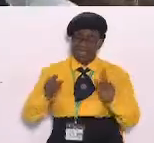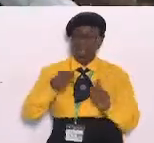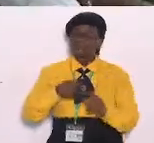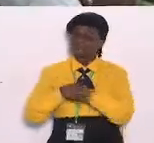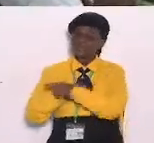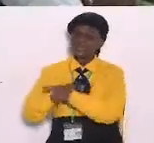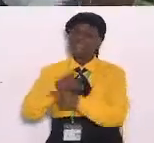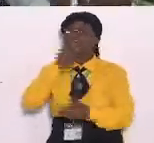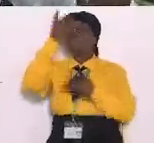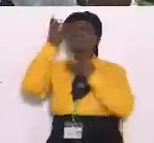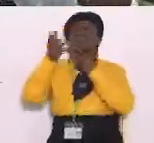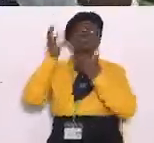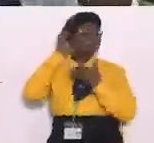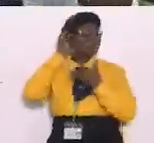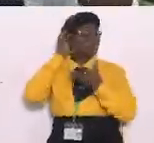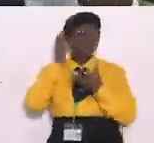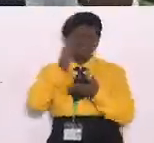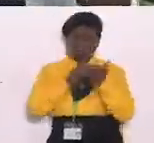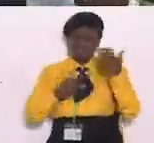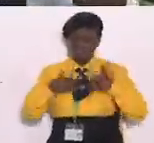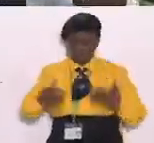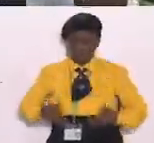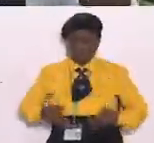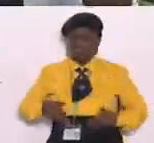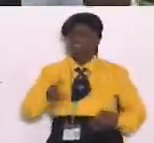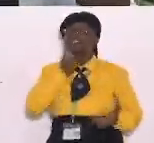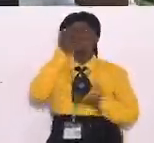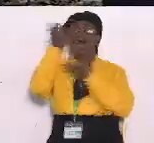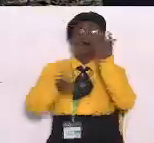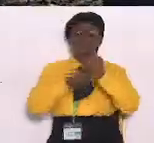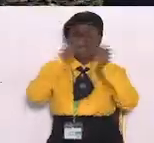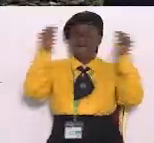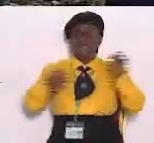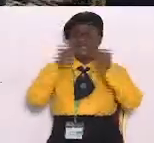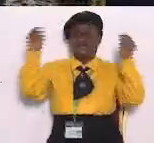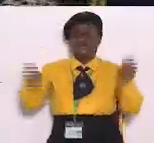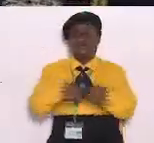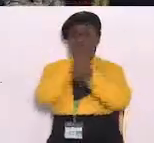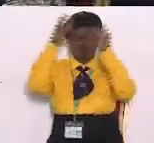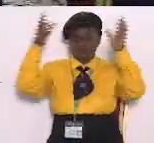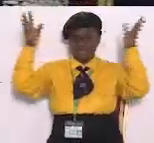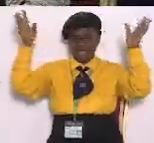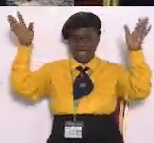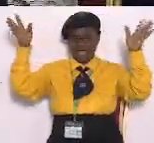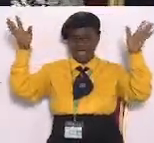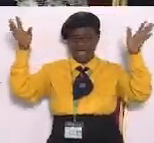alléluia que j'écoute quelqu'un crie alléluia